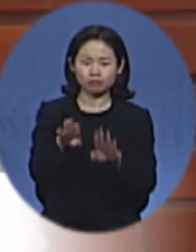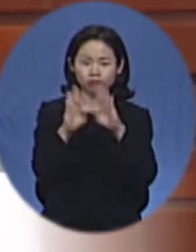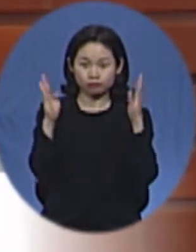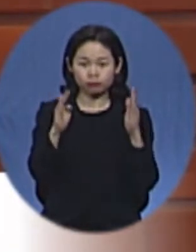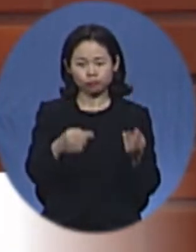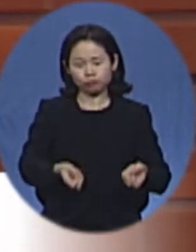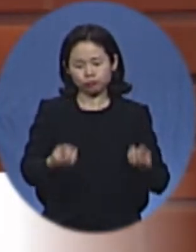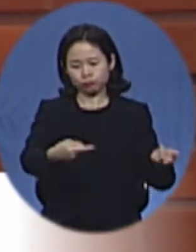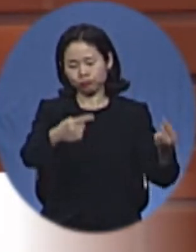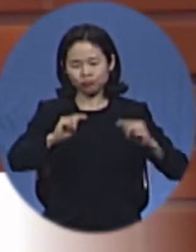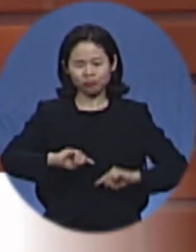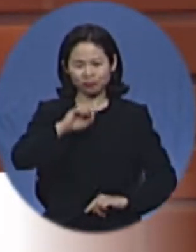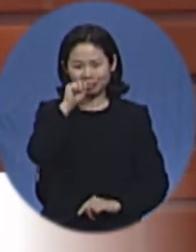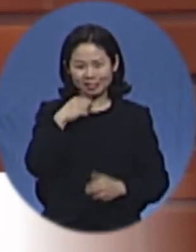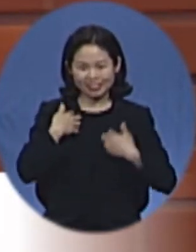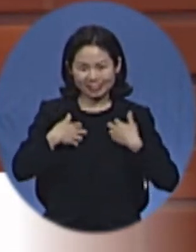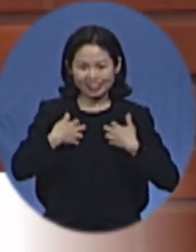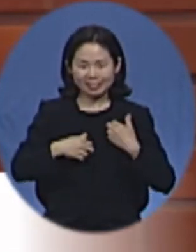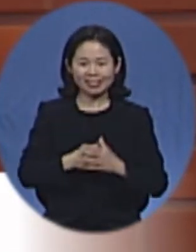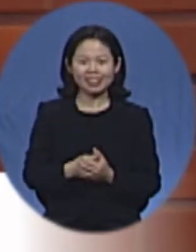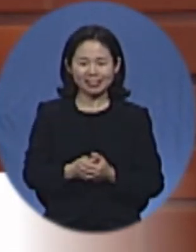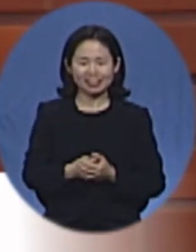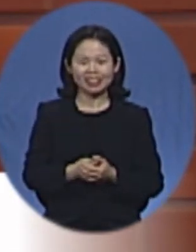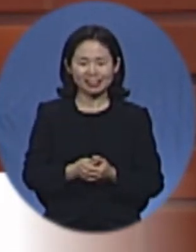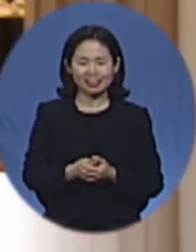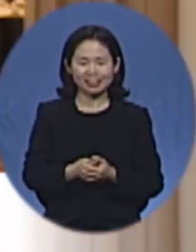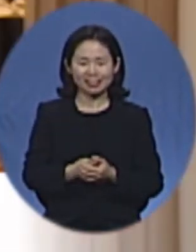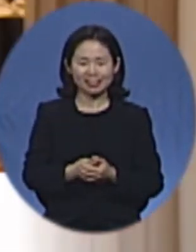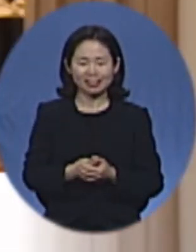수 있어 정말 기쁩니다.